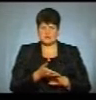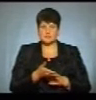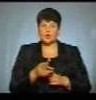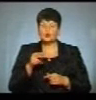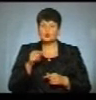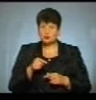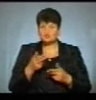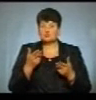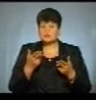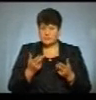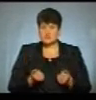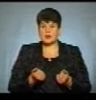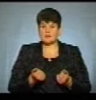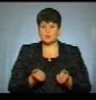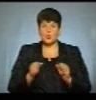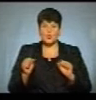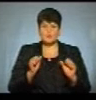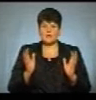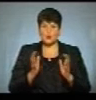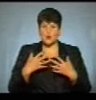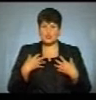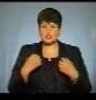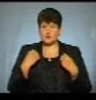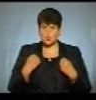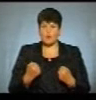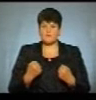звичайно, управління охорони здоров'я